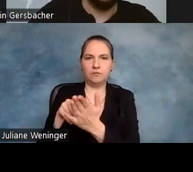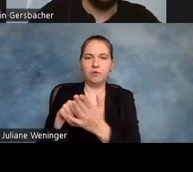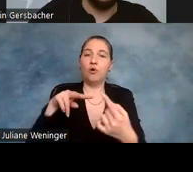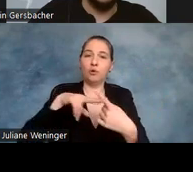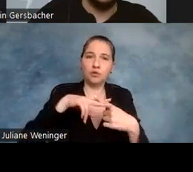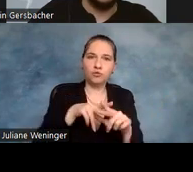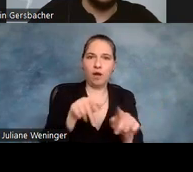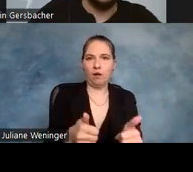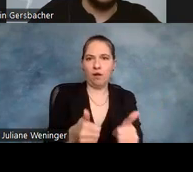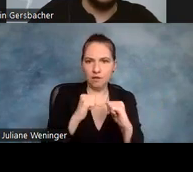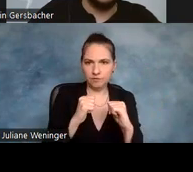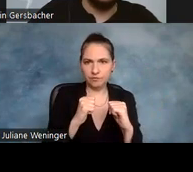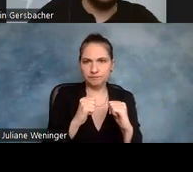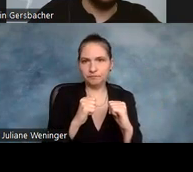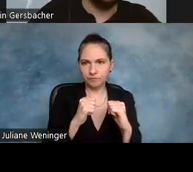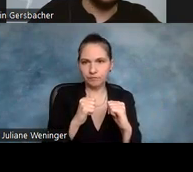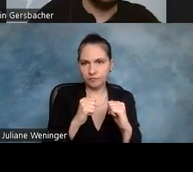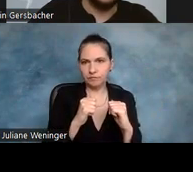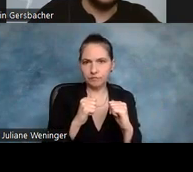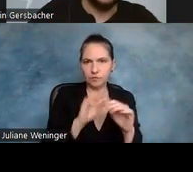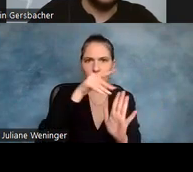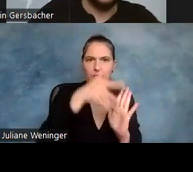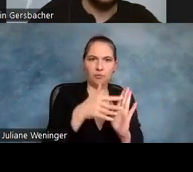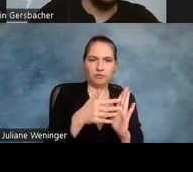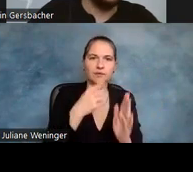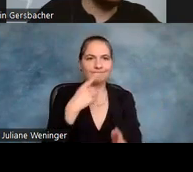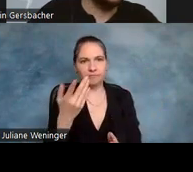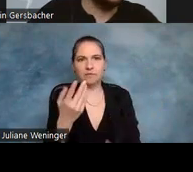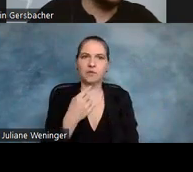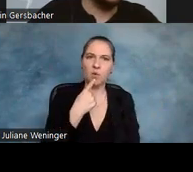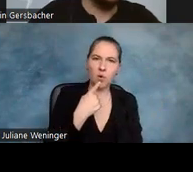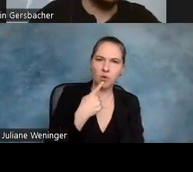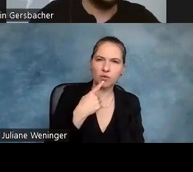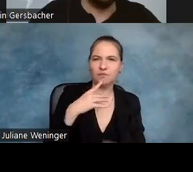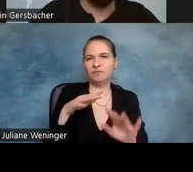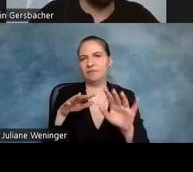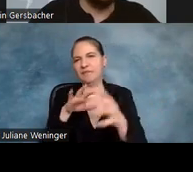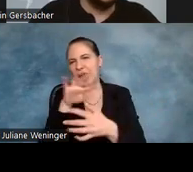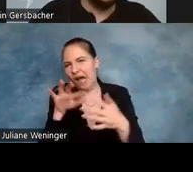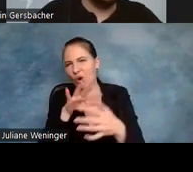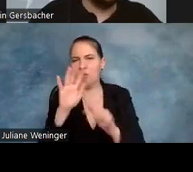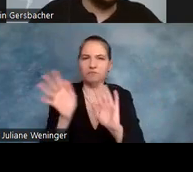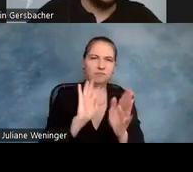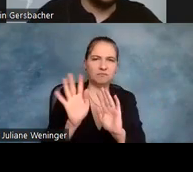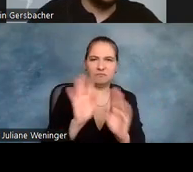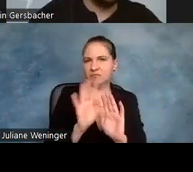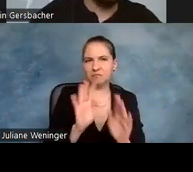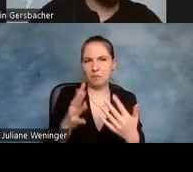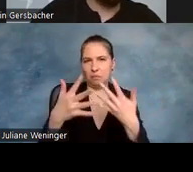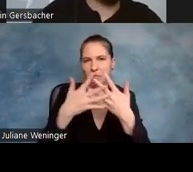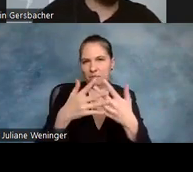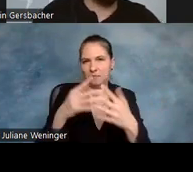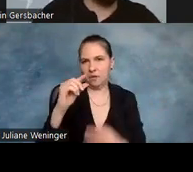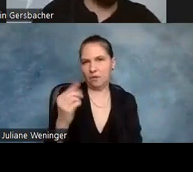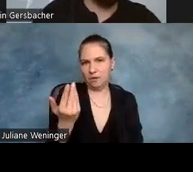auch wieder helfen, dass hier dann eben überprüft wird und sagt, ja, eben das Rot auf dem Grau, Kontrast ist zu niedrig. Und muss man dann entsprechend